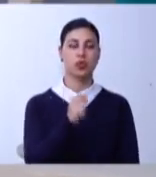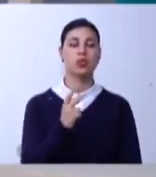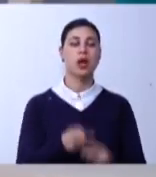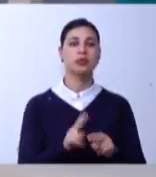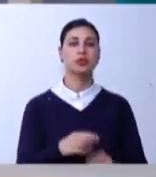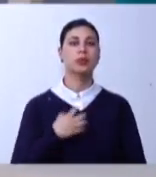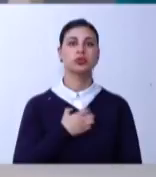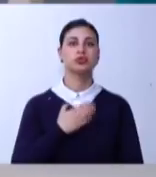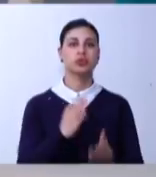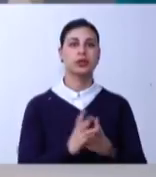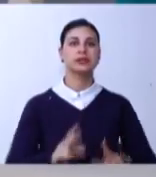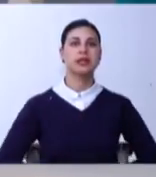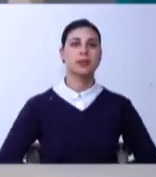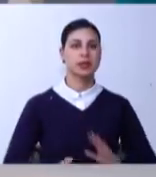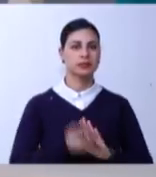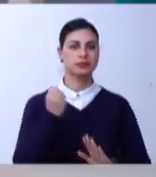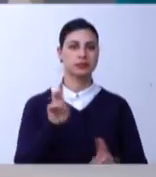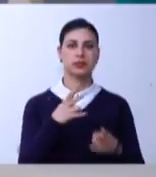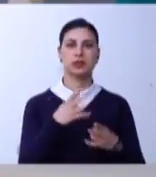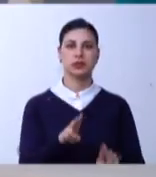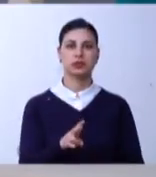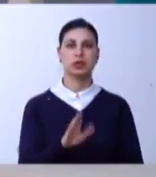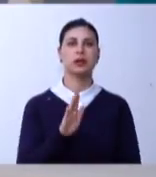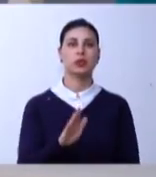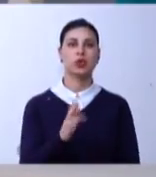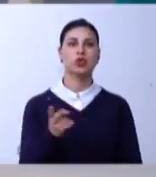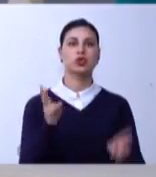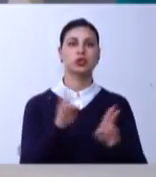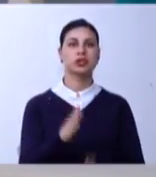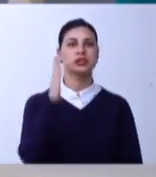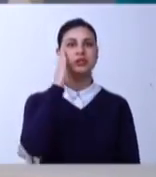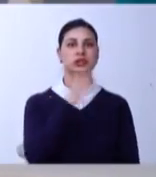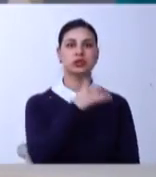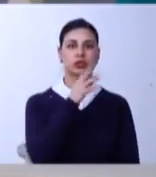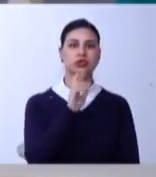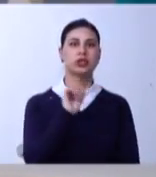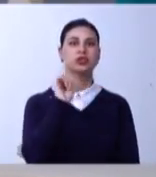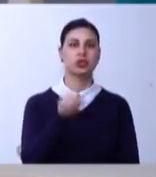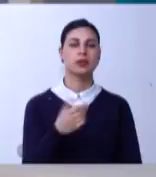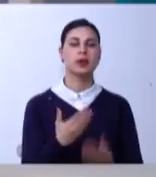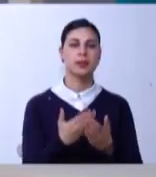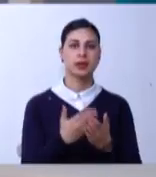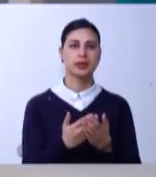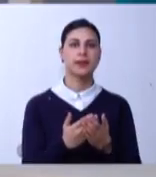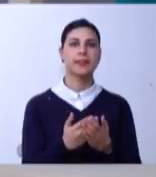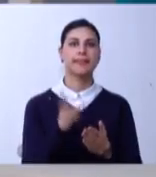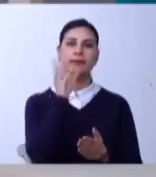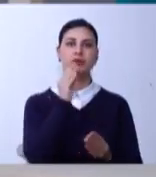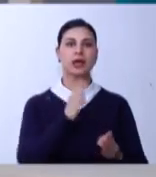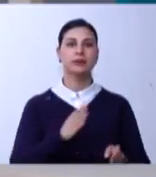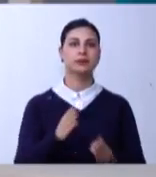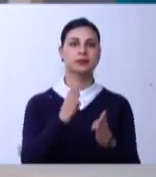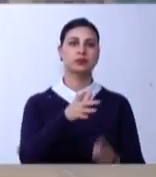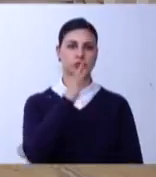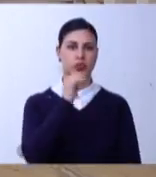ამიტომ მნიშვნელოვანია, რომ მოიხსნას საფენი სრულად, ხოლო დარჩეს ძილის დროს და შეიძლება ვთქვათ, შორ გზაზე